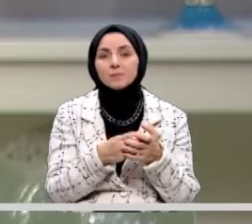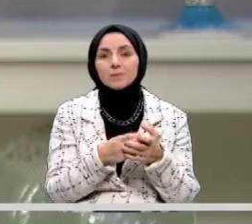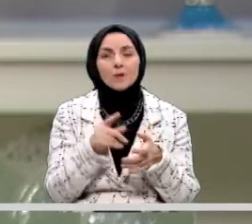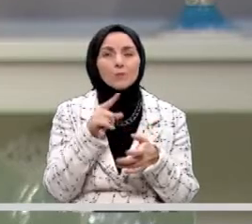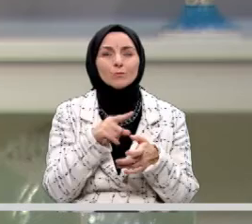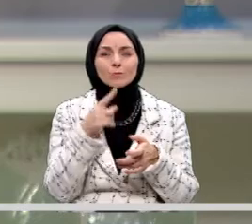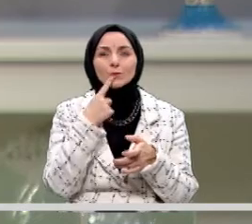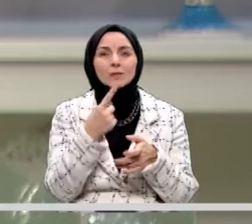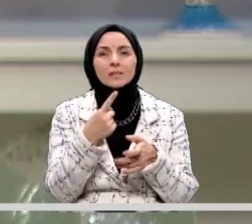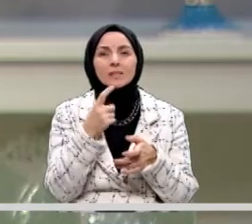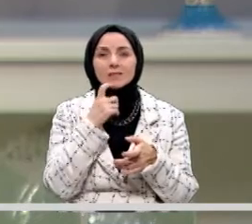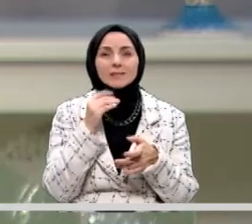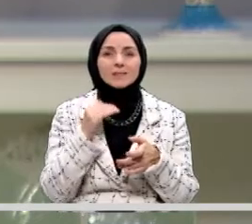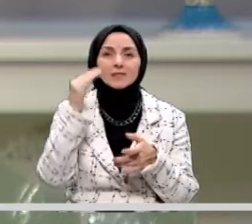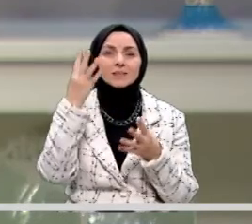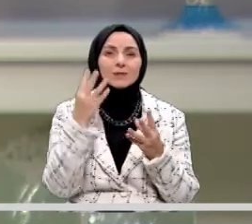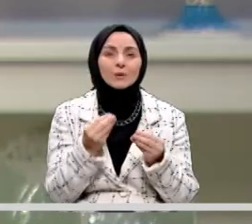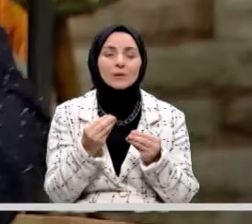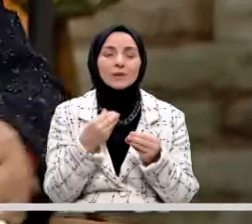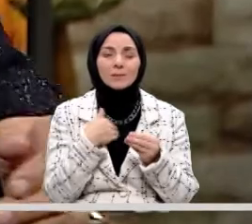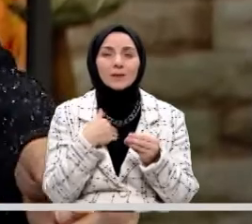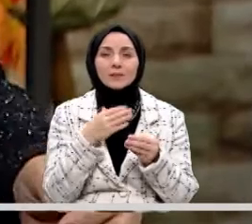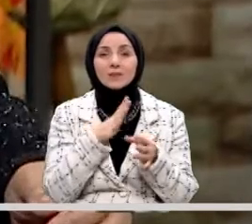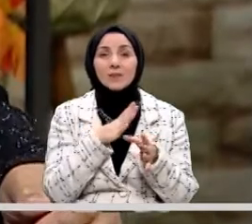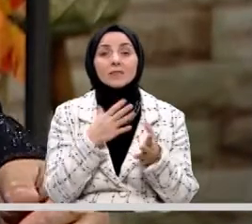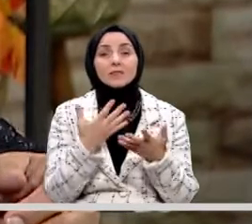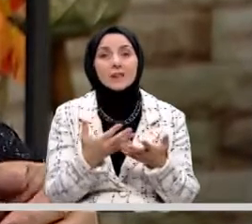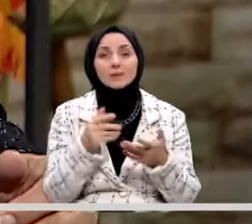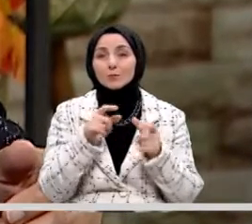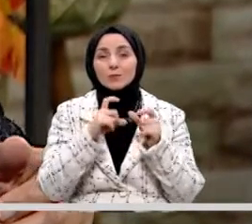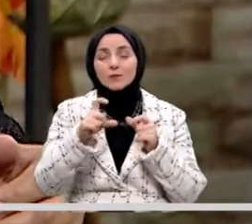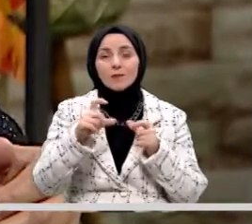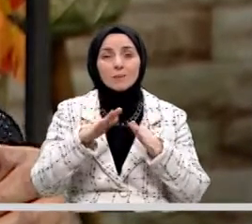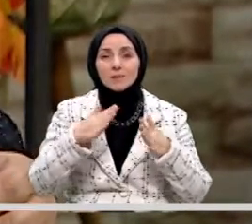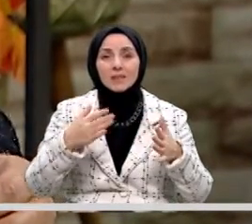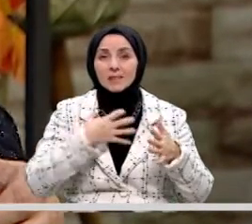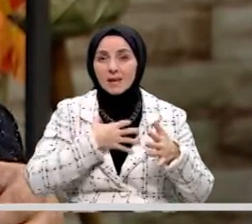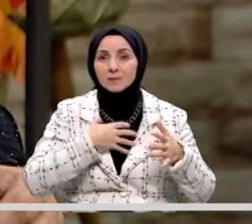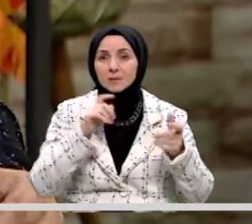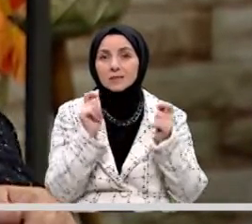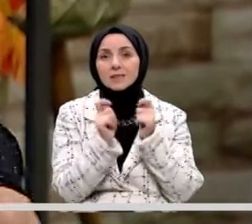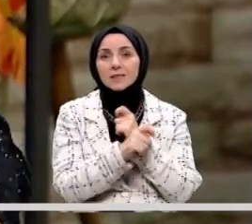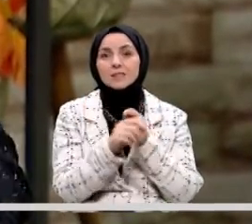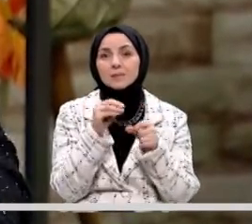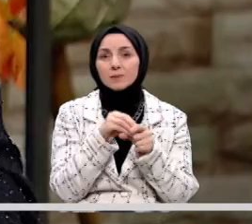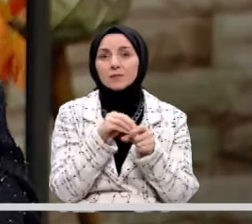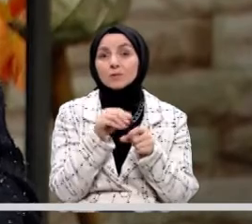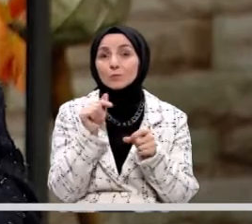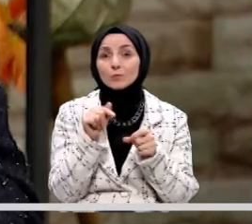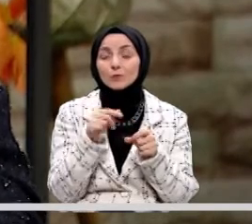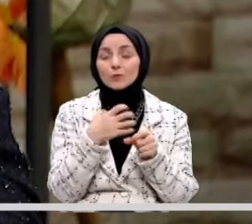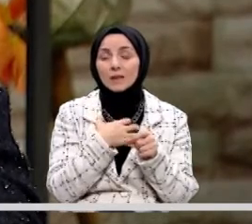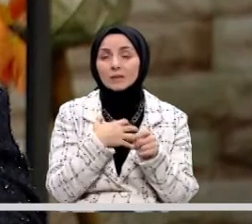Biz bugün ne yapmalıyız diye sorular sadece kendinizi değiştirmek için başka bir konuda konuşulabilir Ama sadece şunu yapmak lazım Bugün ben